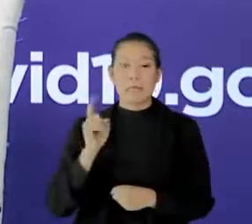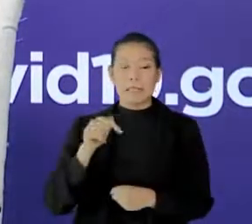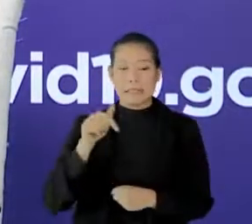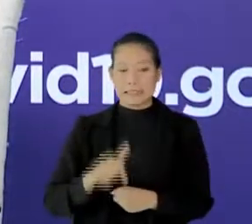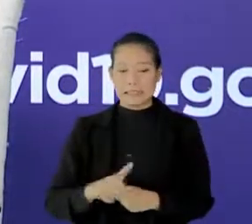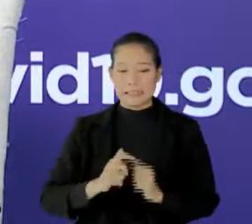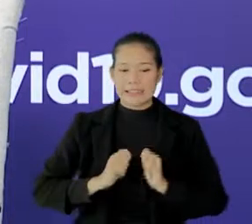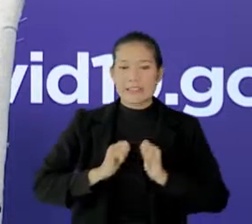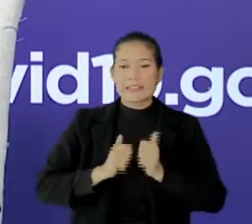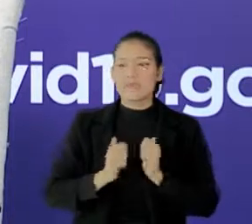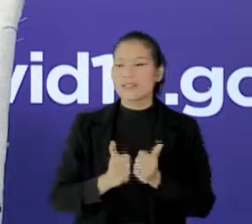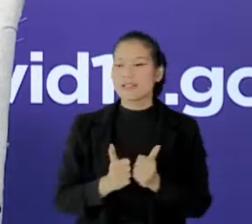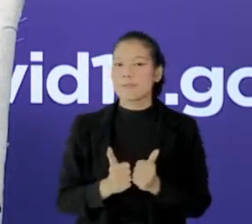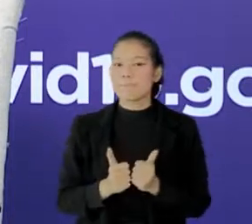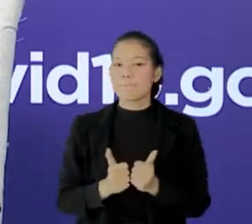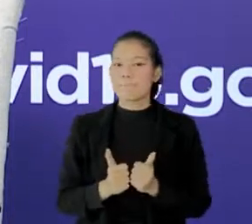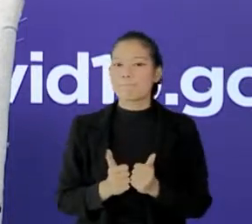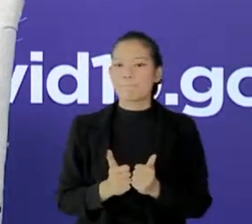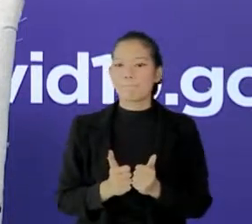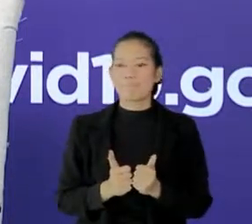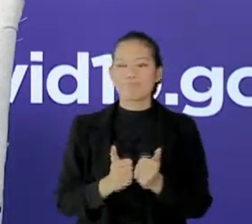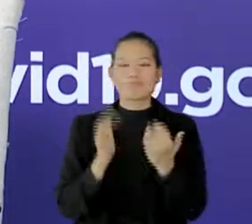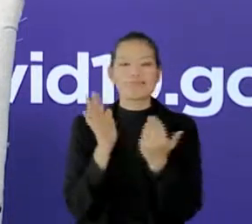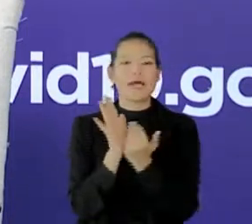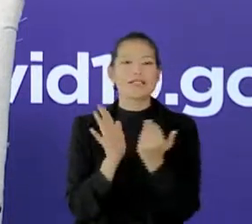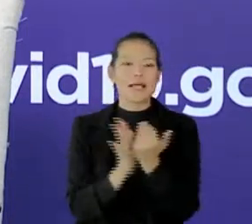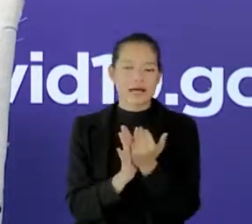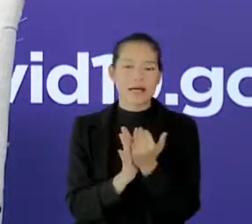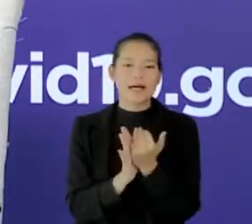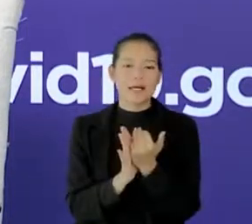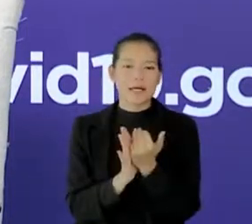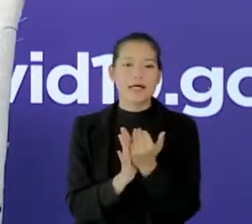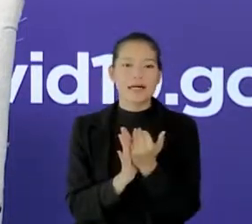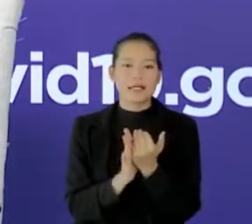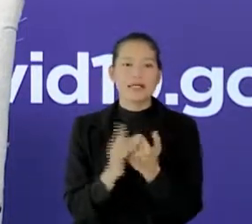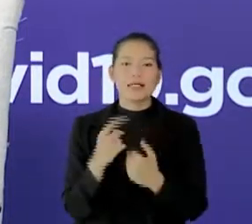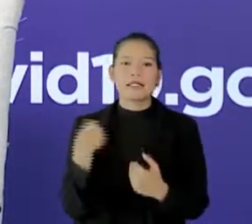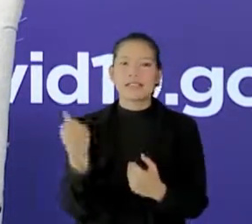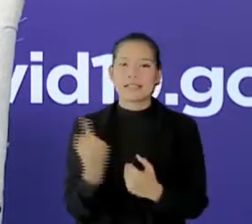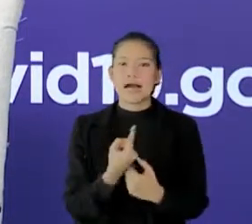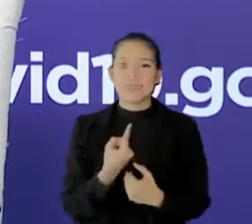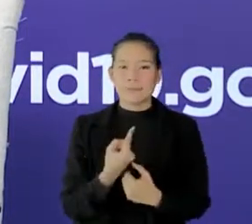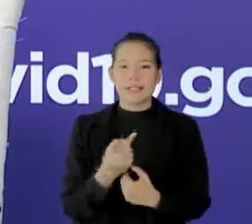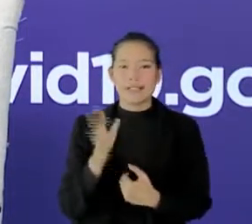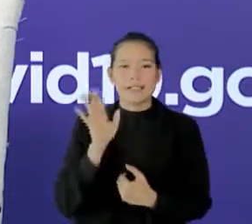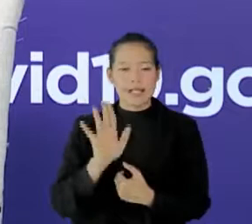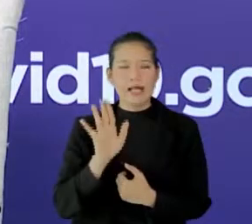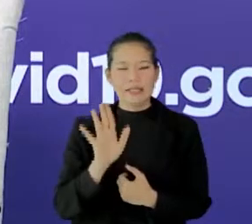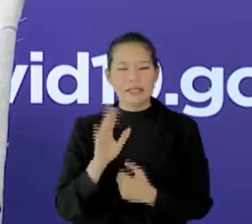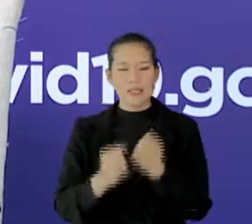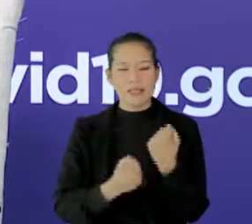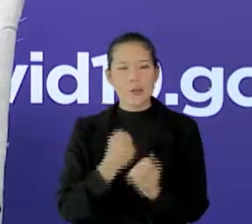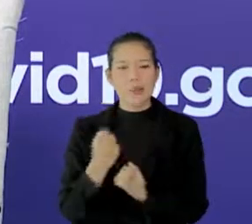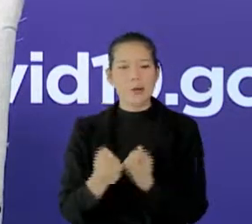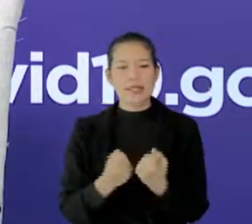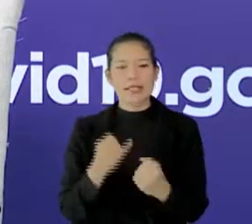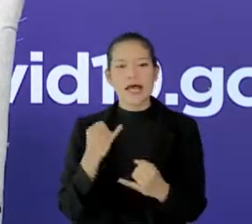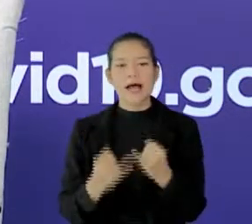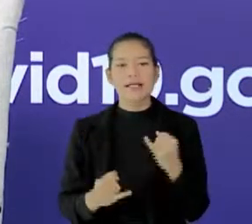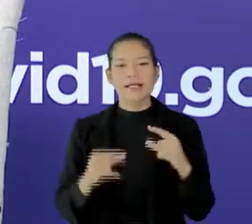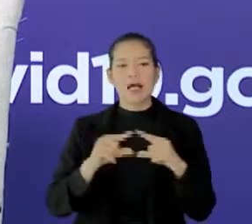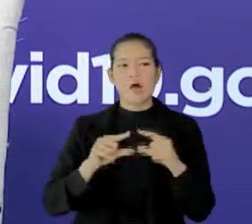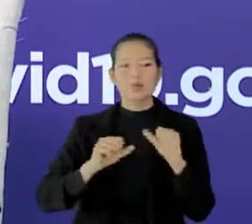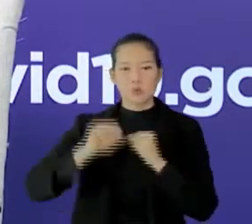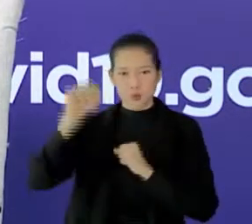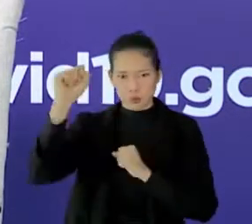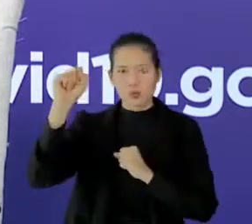dalam persiapan acara yang akan kami lakukan nanti pada akhir Agustus